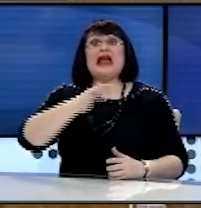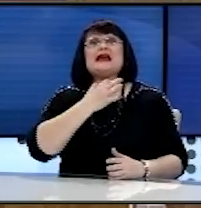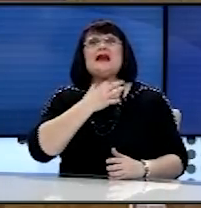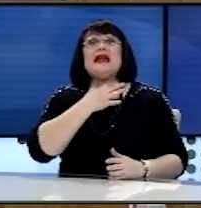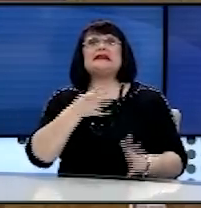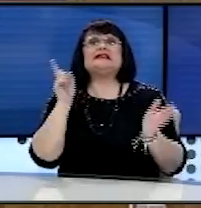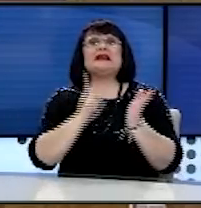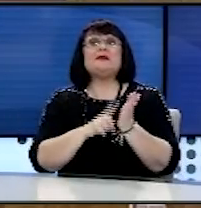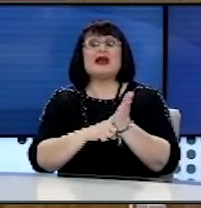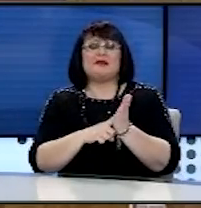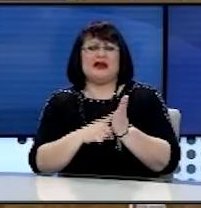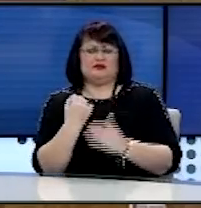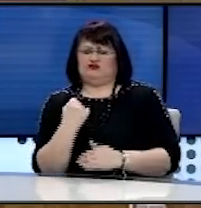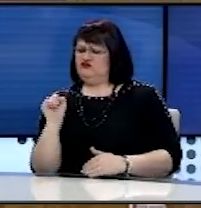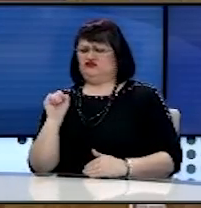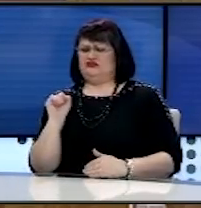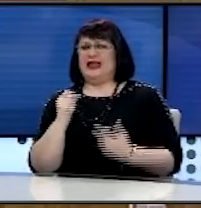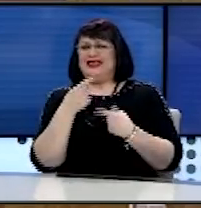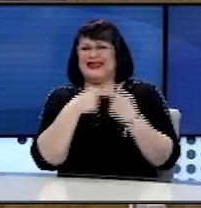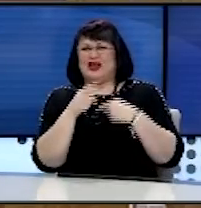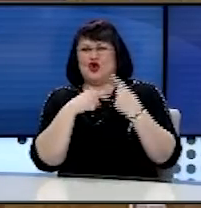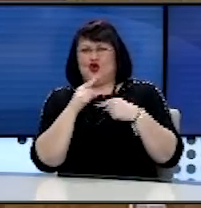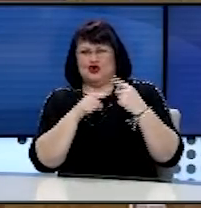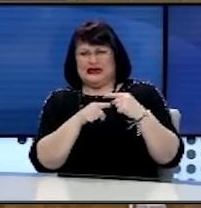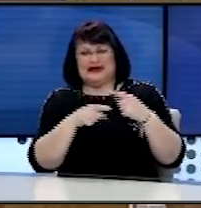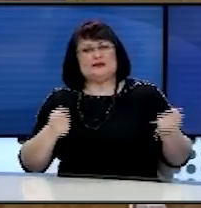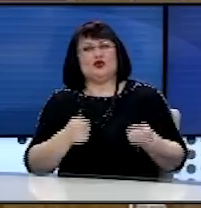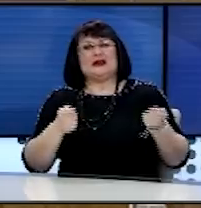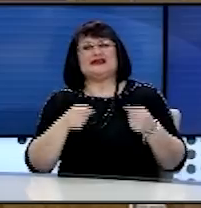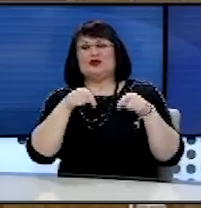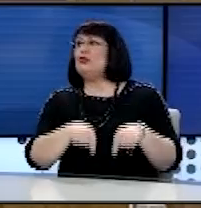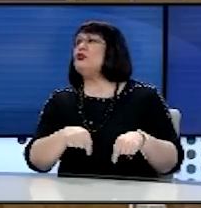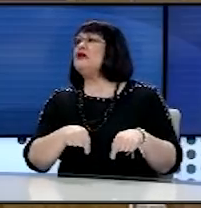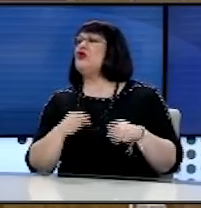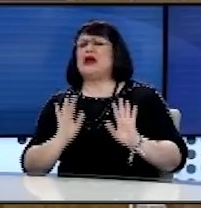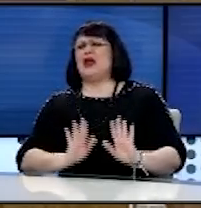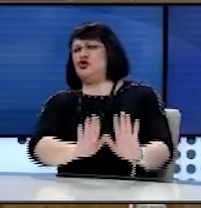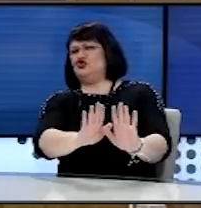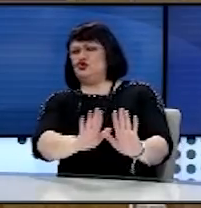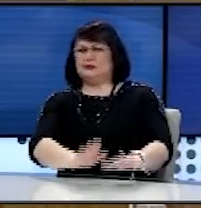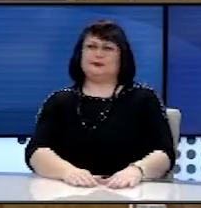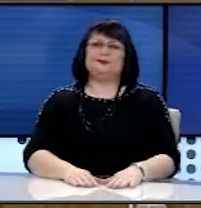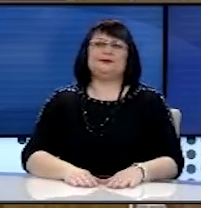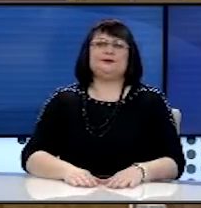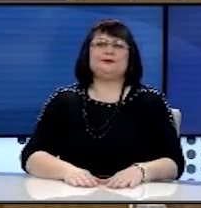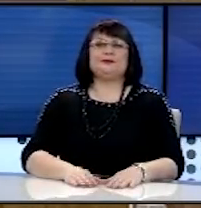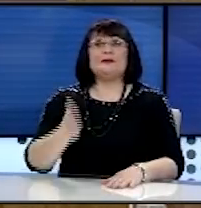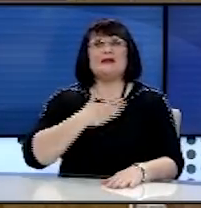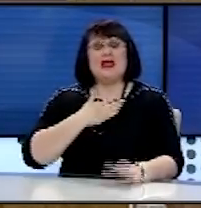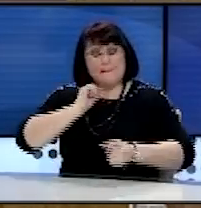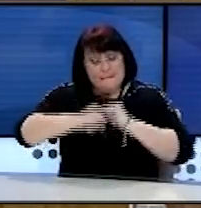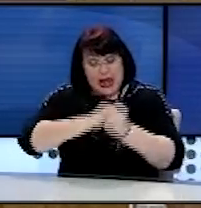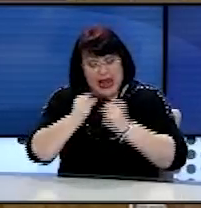να γυρίσουν την πλάτη στα προσχήματα που χρησιμοποιούνται κάθε φορά, οργανώνοντας το δικό τους